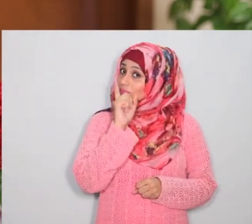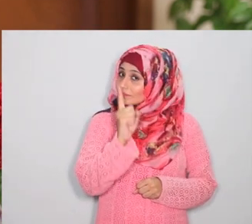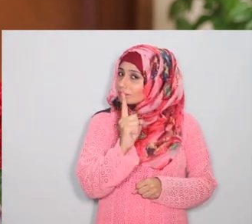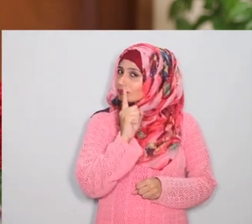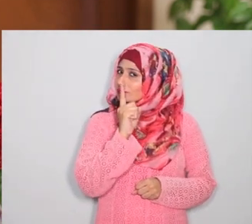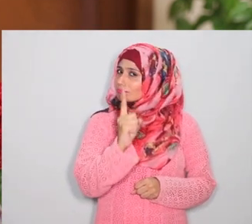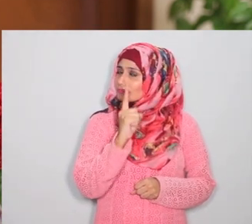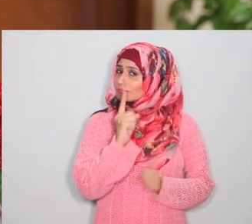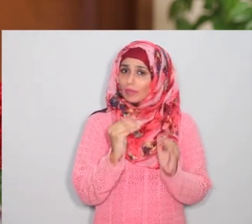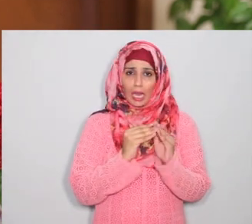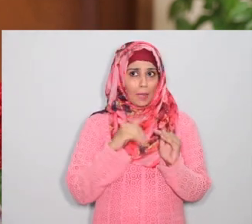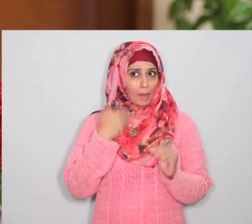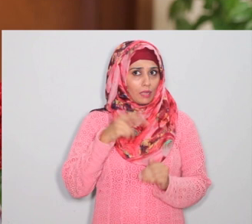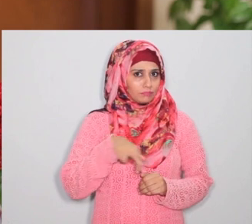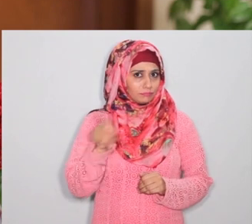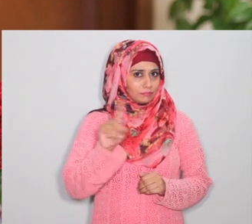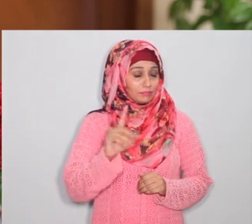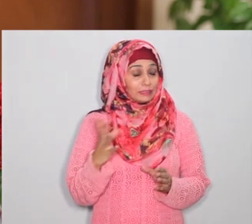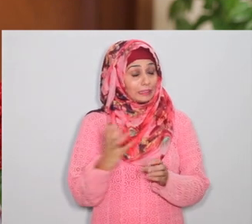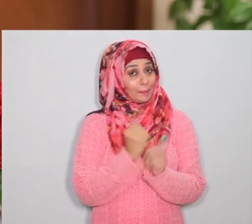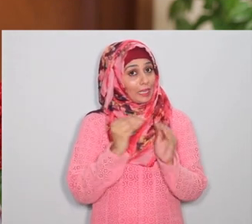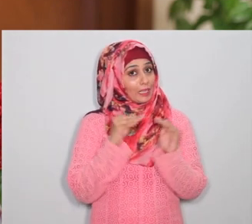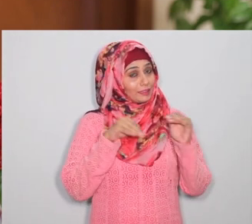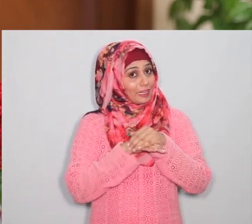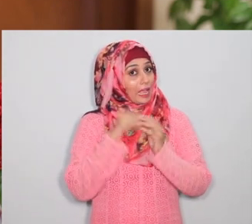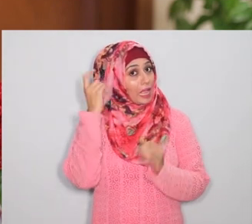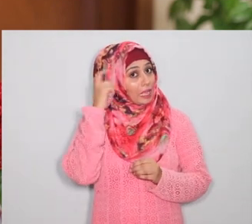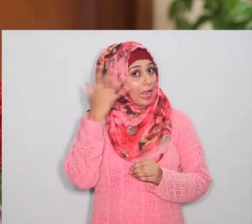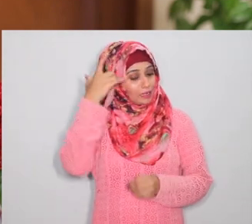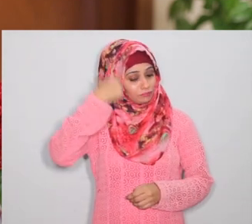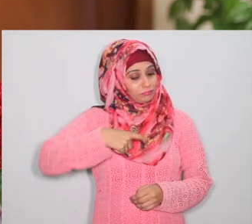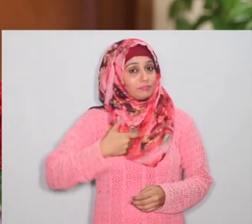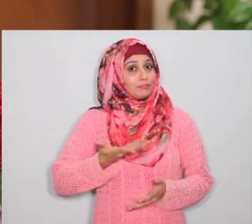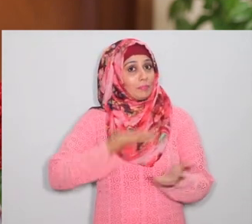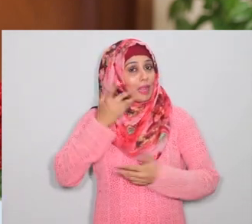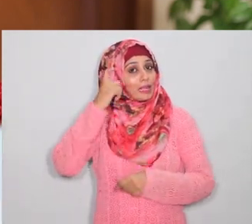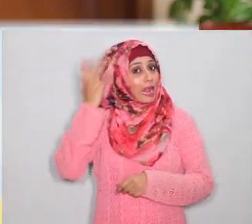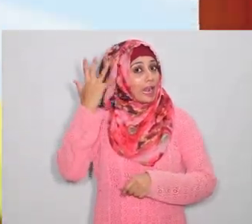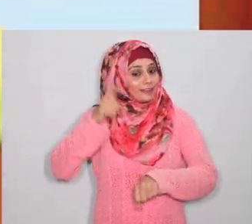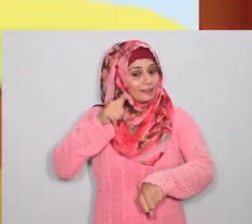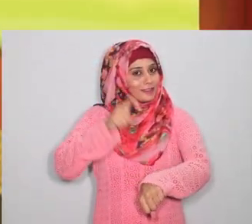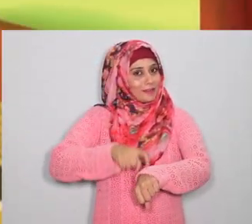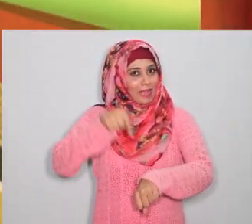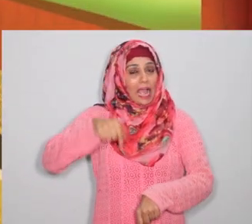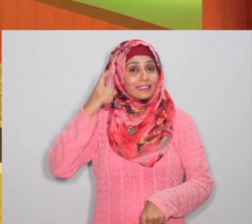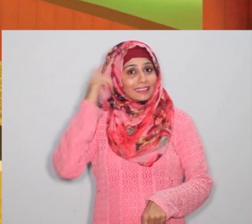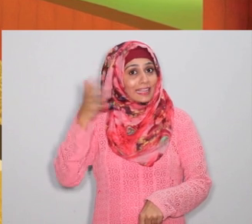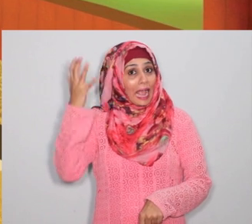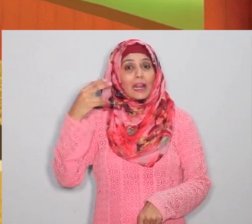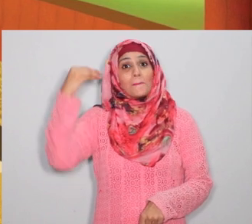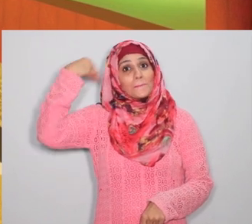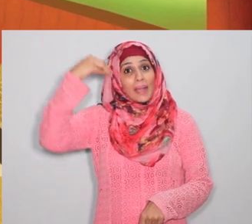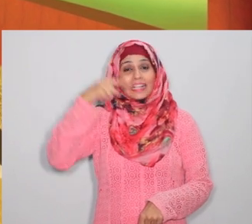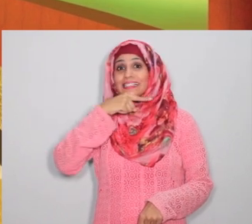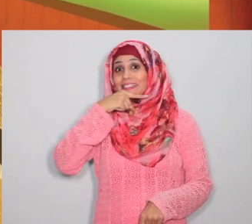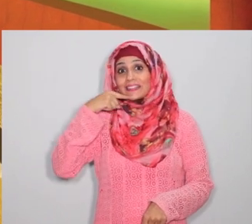पदार्थों को घर से निकला सब घर में रहेंगे कहानी और कहानी सुनेंगे कहानी का वक्त है और आज की कहानी है मुनि और